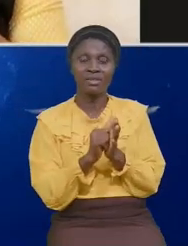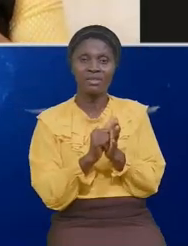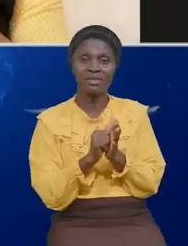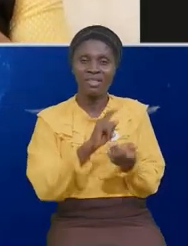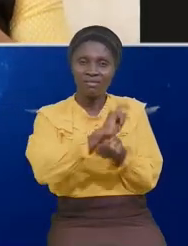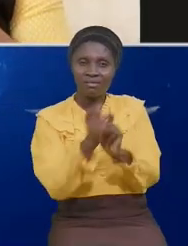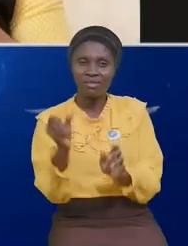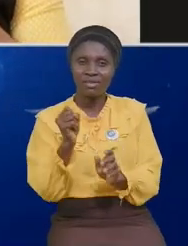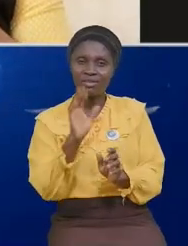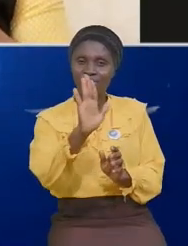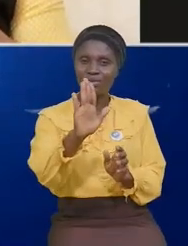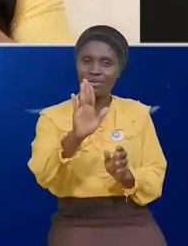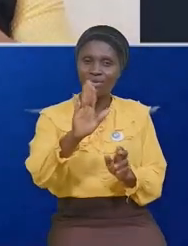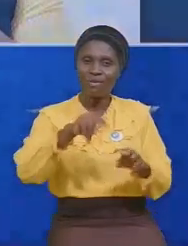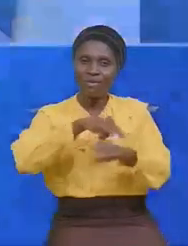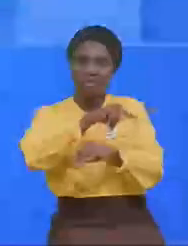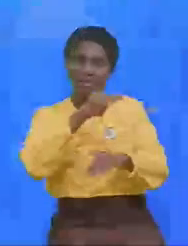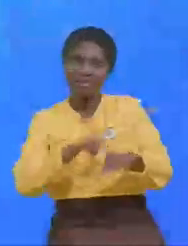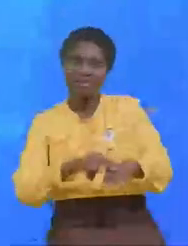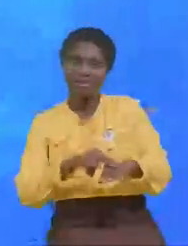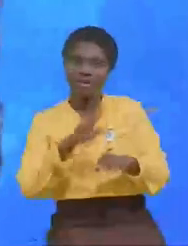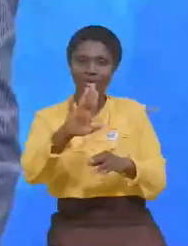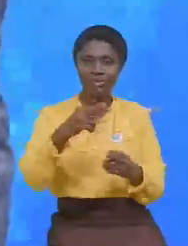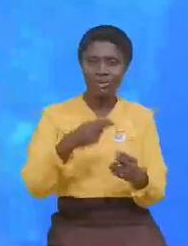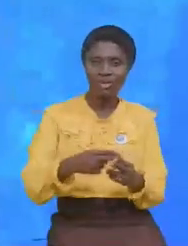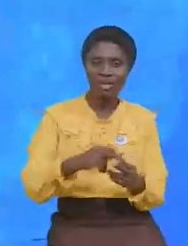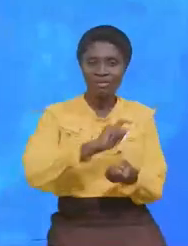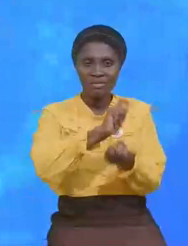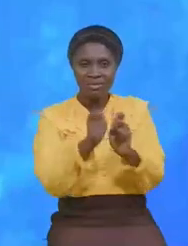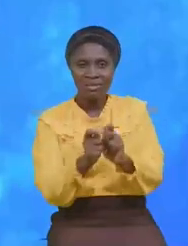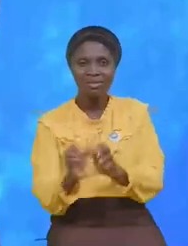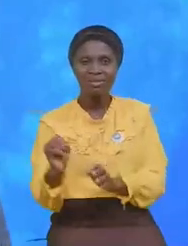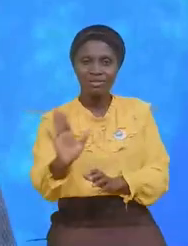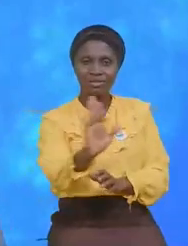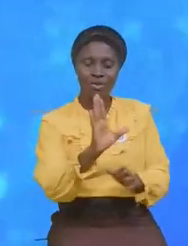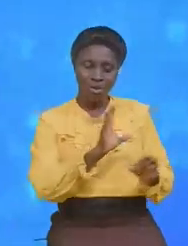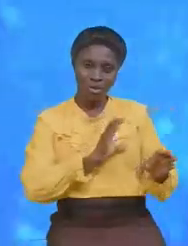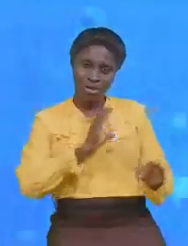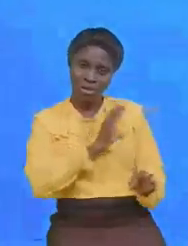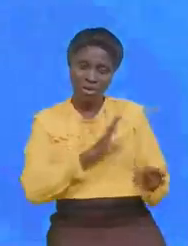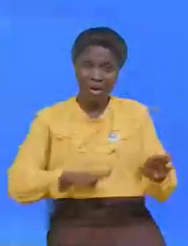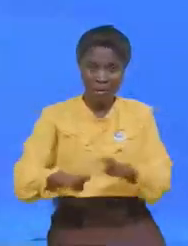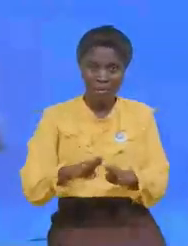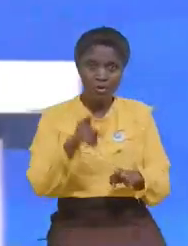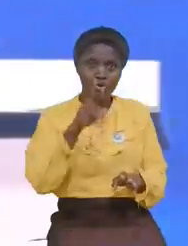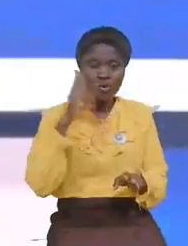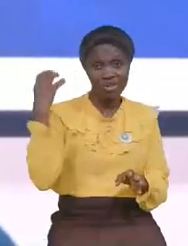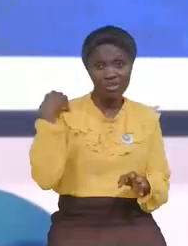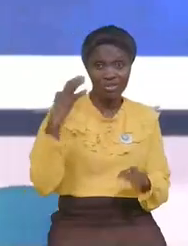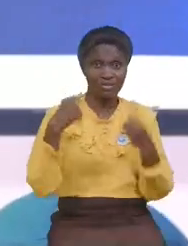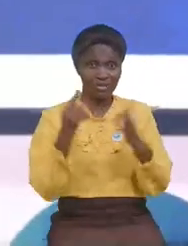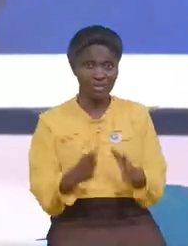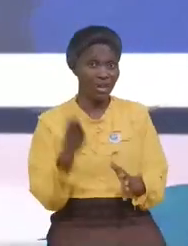ta nature, transforme ton nom, transforme ton caractère. Tu étais le